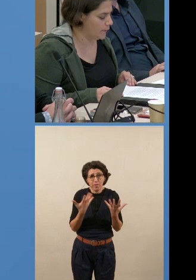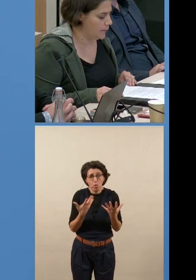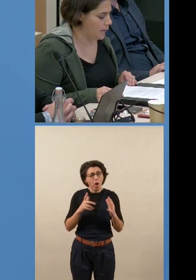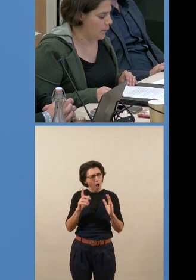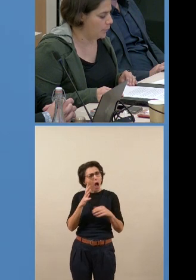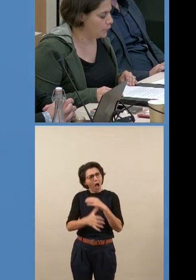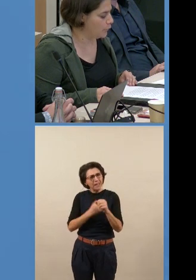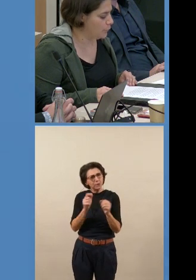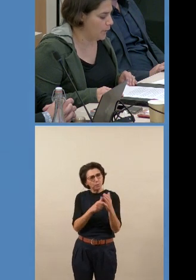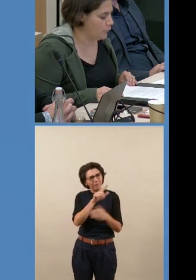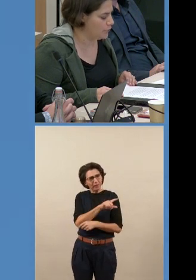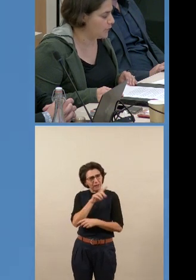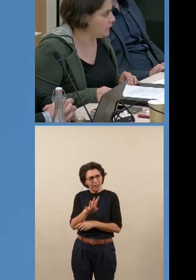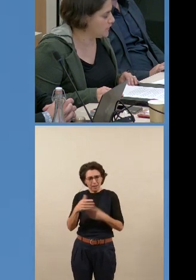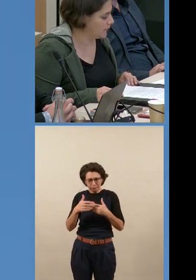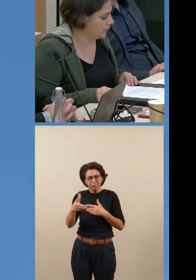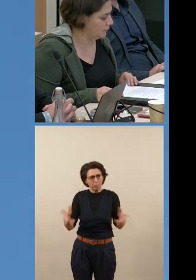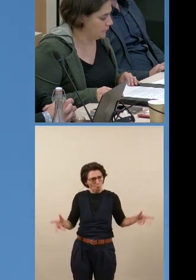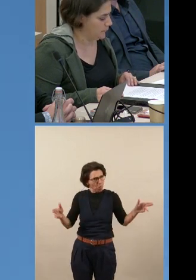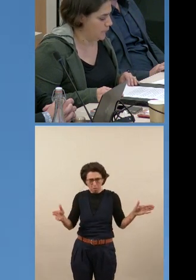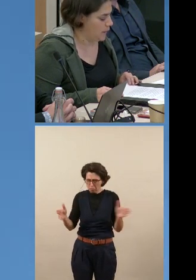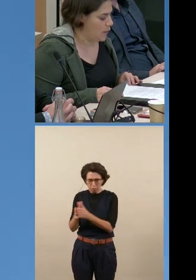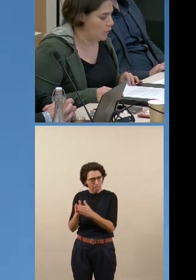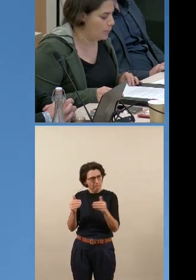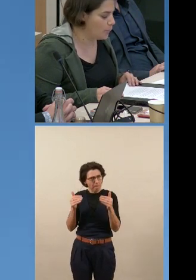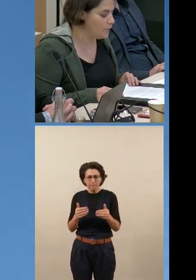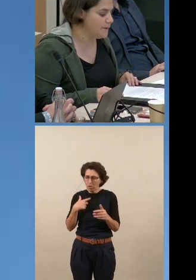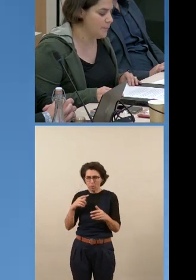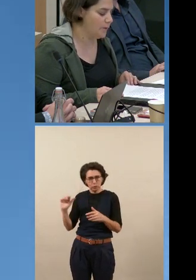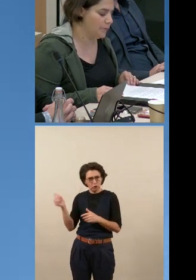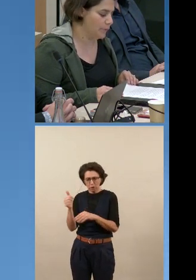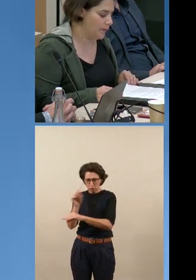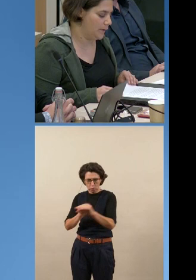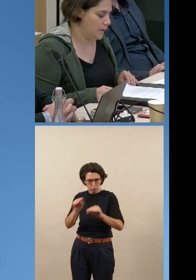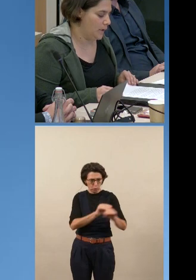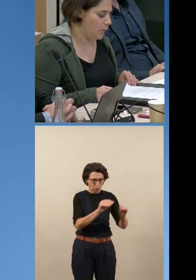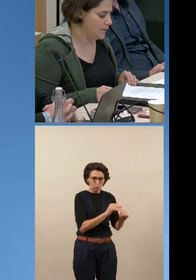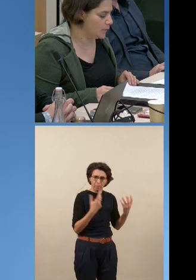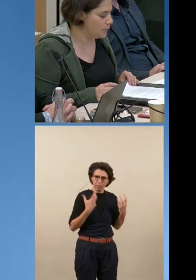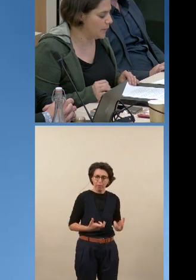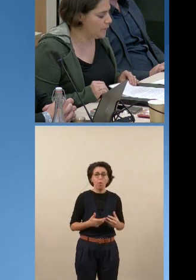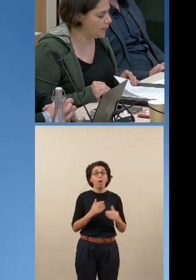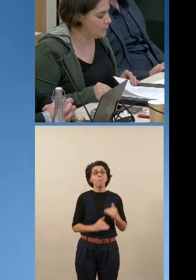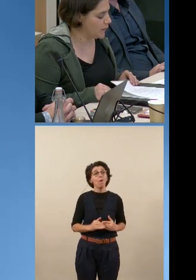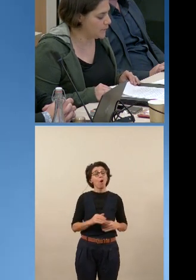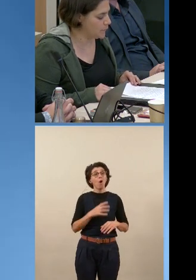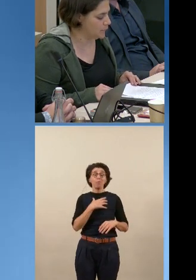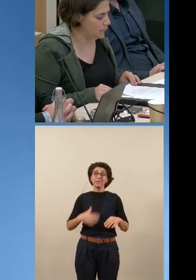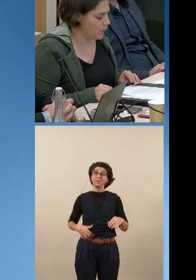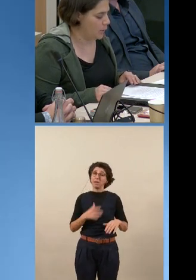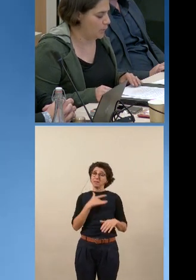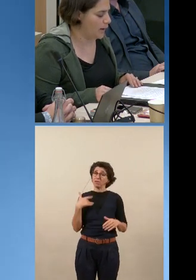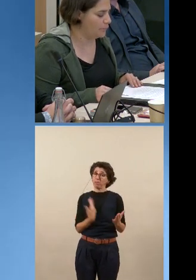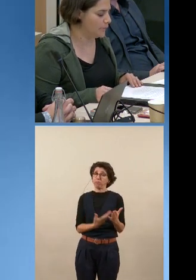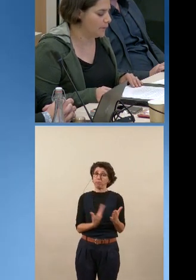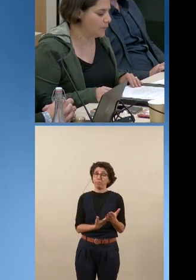mandat prendre soin de chacune et chacun le plan municipal de santé en est sans doute la meilleure illustration